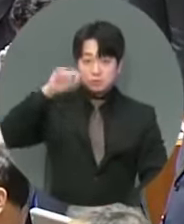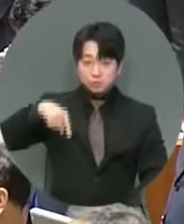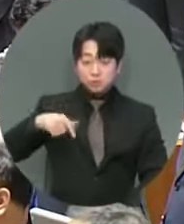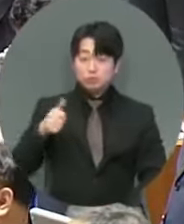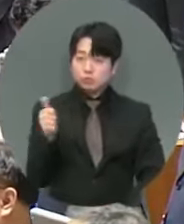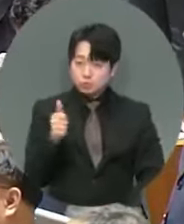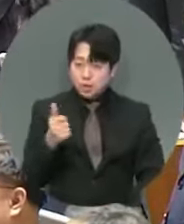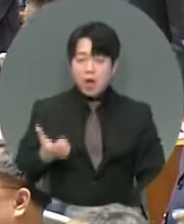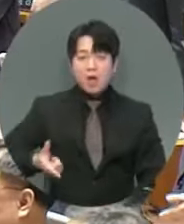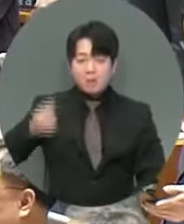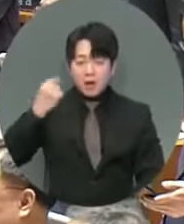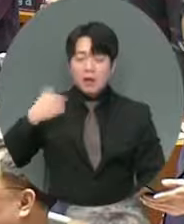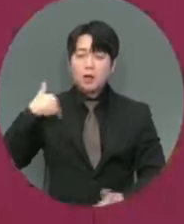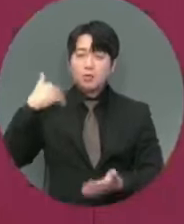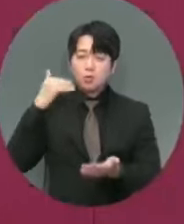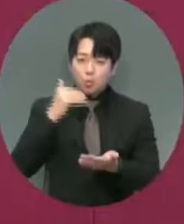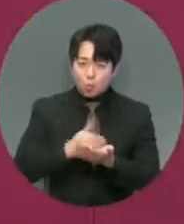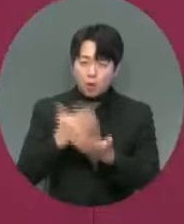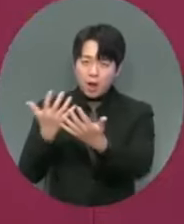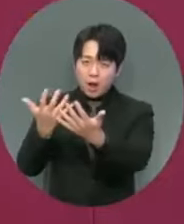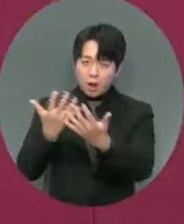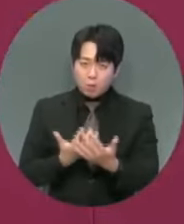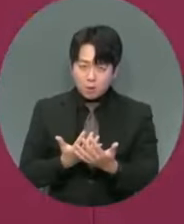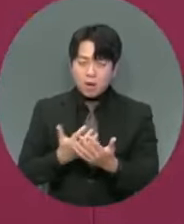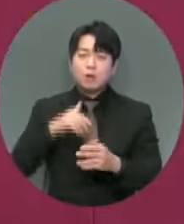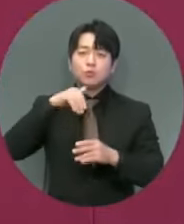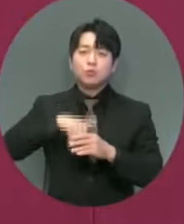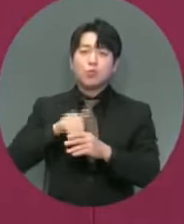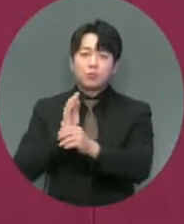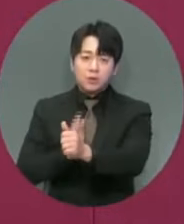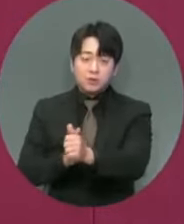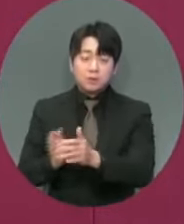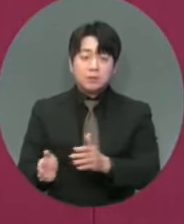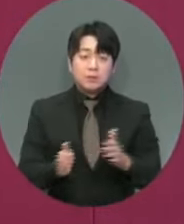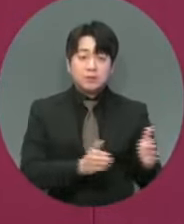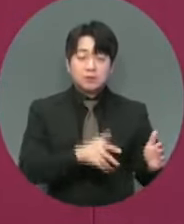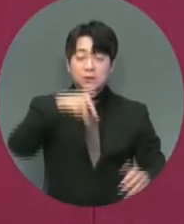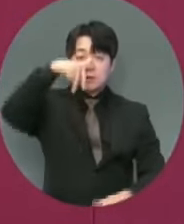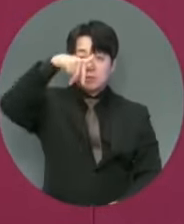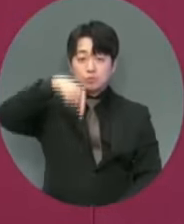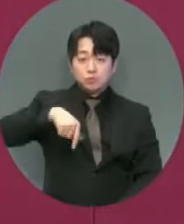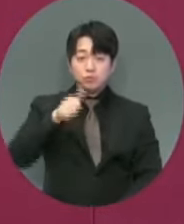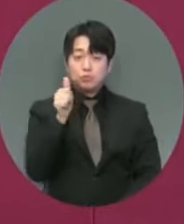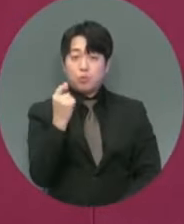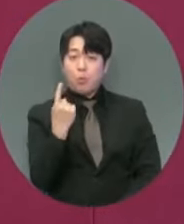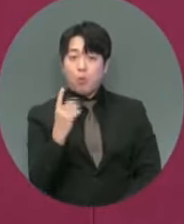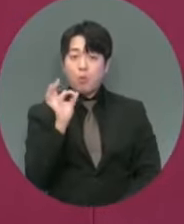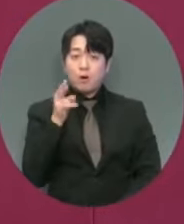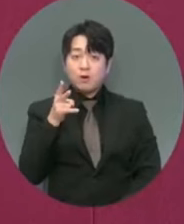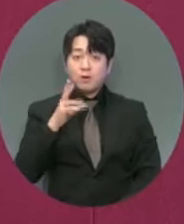어서 돌아와서 표결에 참여해 주시기 바랍니다. 주호영 의원,